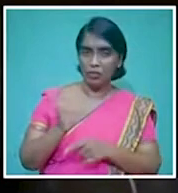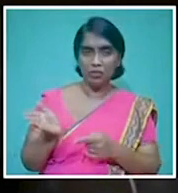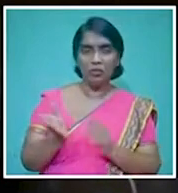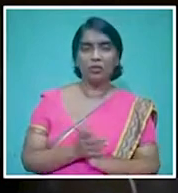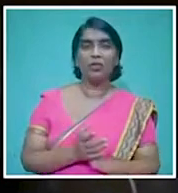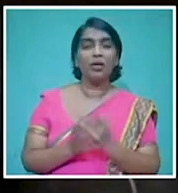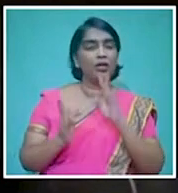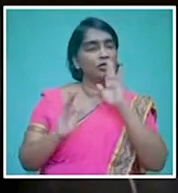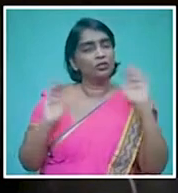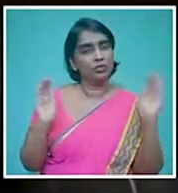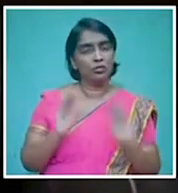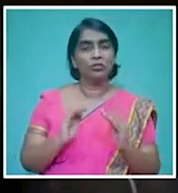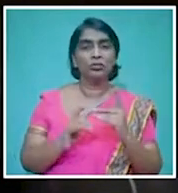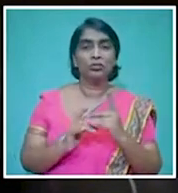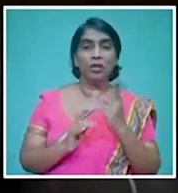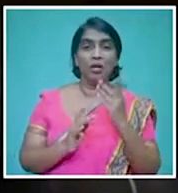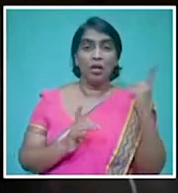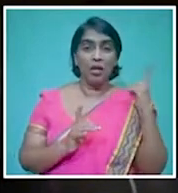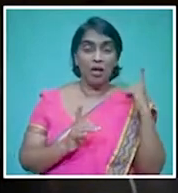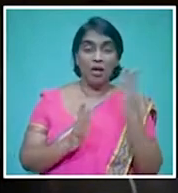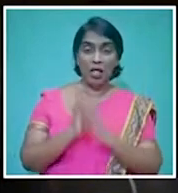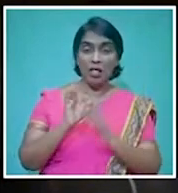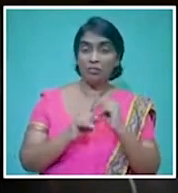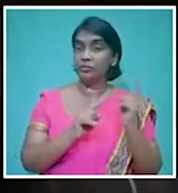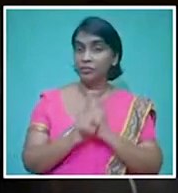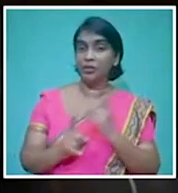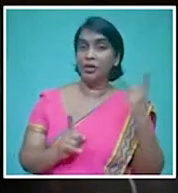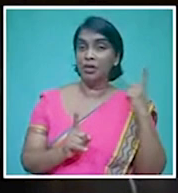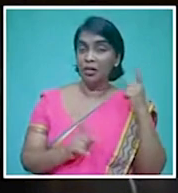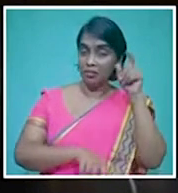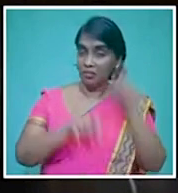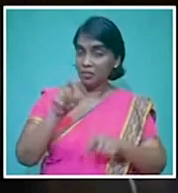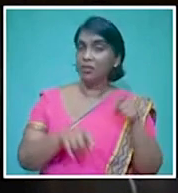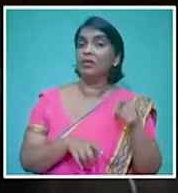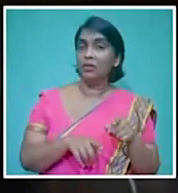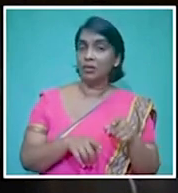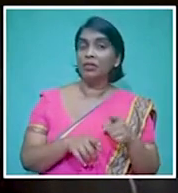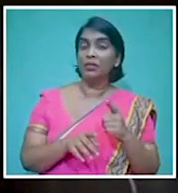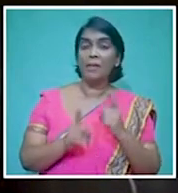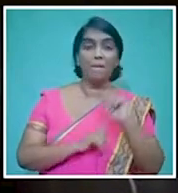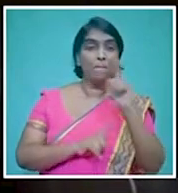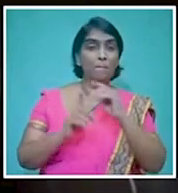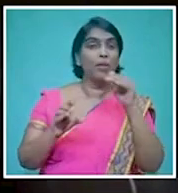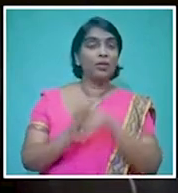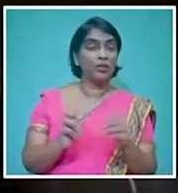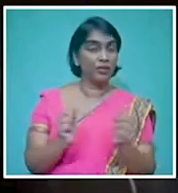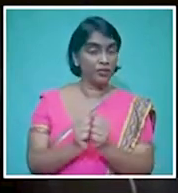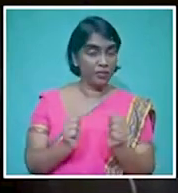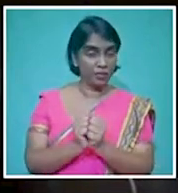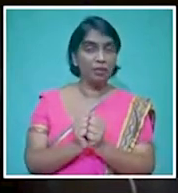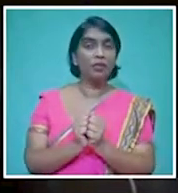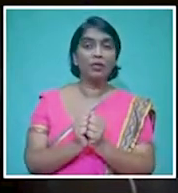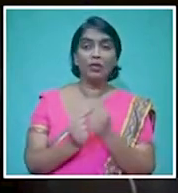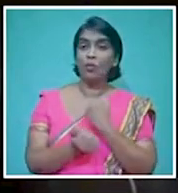තියෙනවා. අඩුමතරමේ ප්‍රභු ආරක්ෂක සේවාව වෙනුවෙන් වැඩ කරන ඒ නිලධාරීන් මේ පාර්ලිමේන්තුව තුල වැඩ කරන